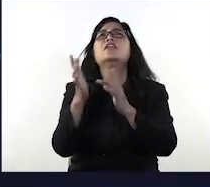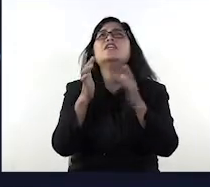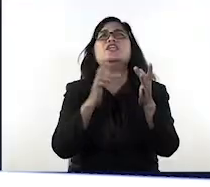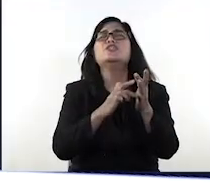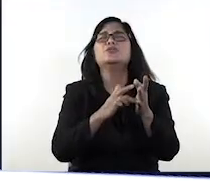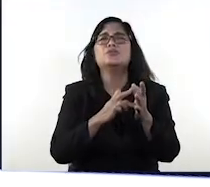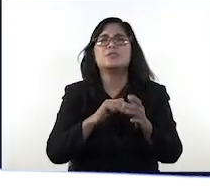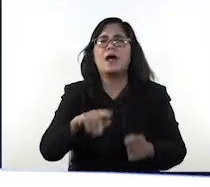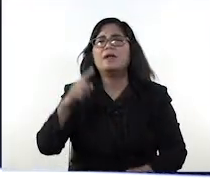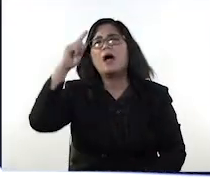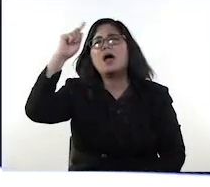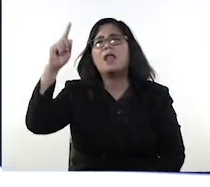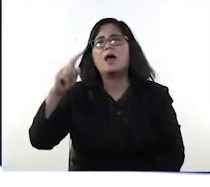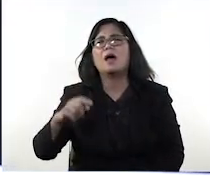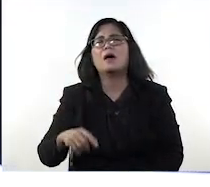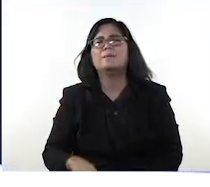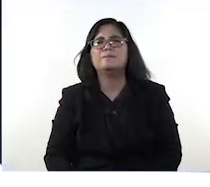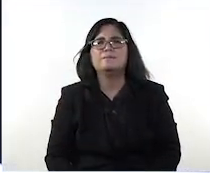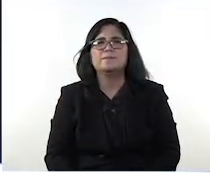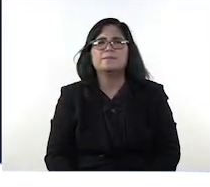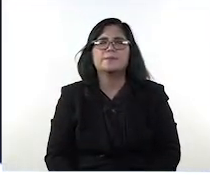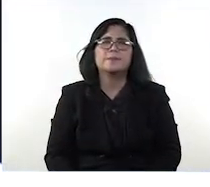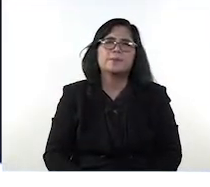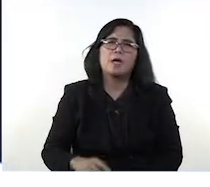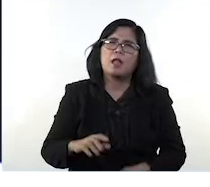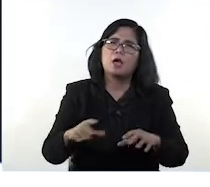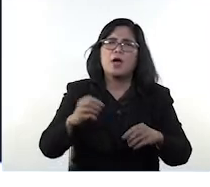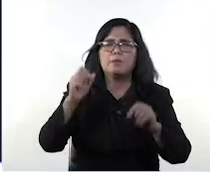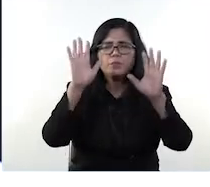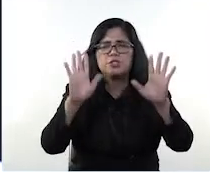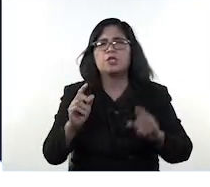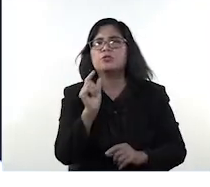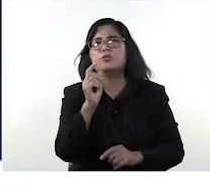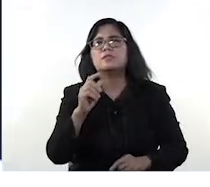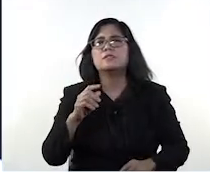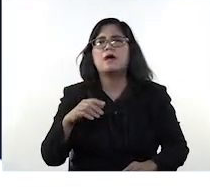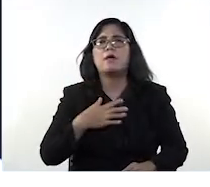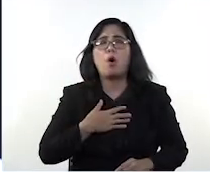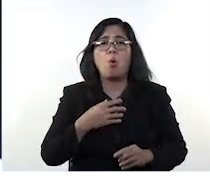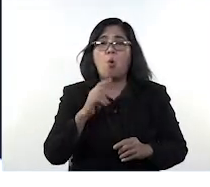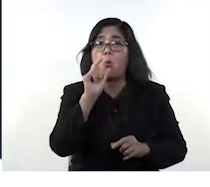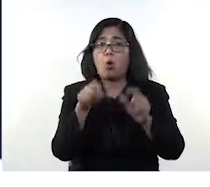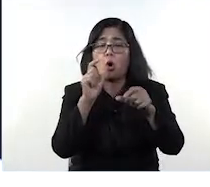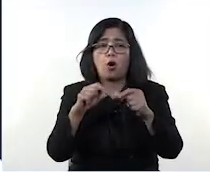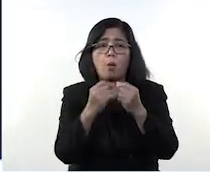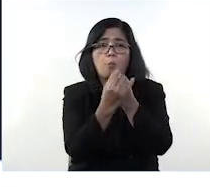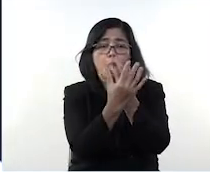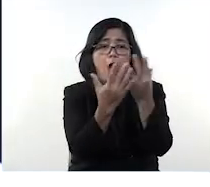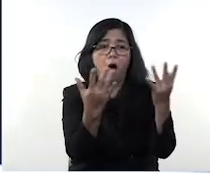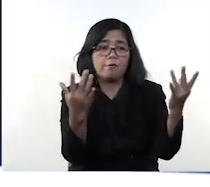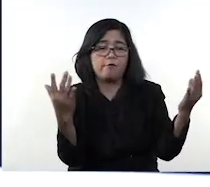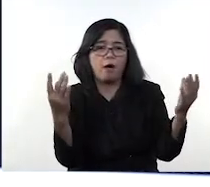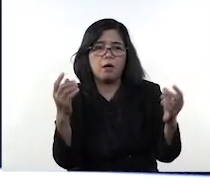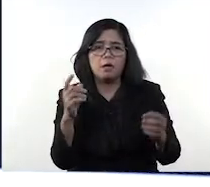beda Mercy on me orang banyak tambah marah sama dia teriak lebih kencang lagi Deam mungkin sampai